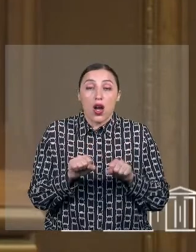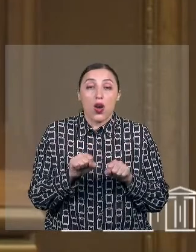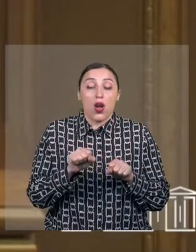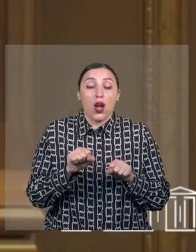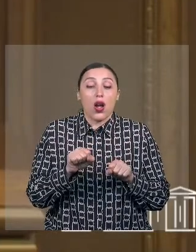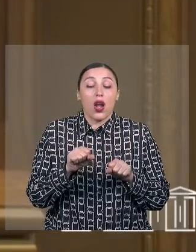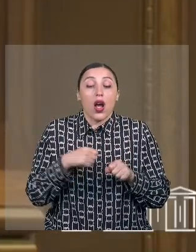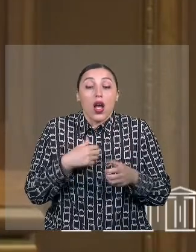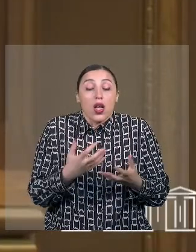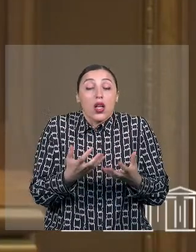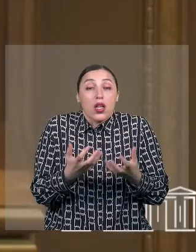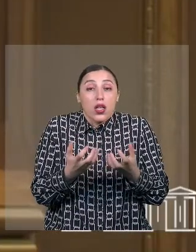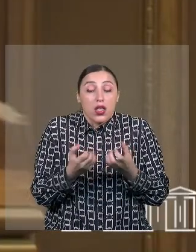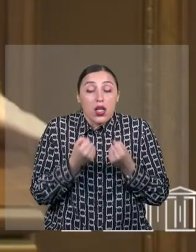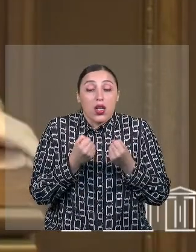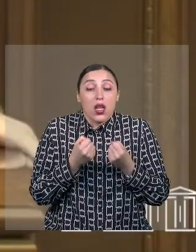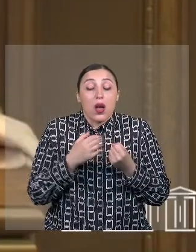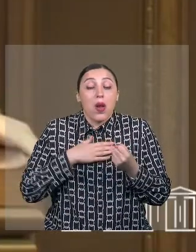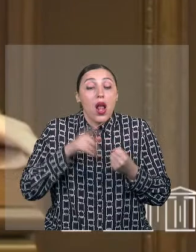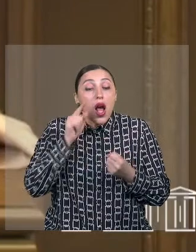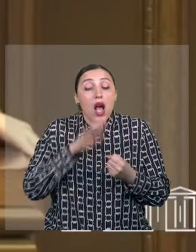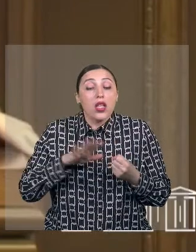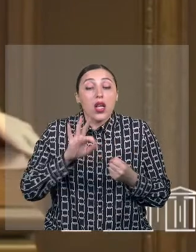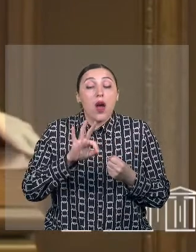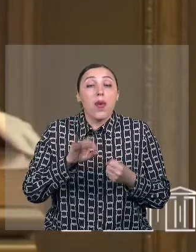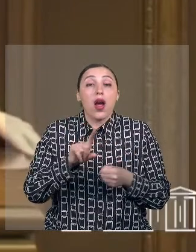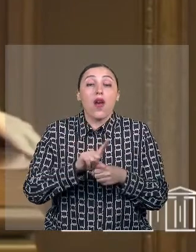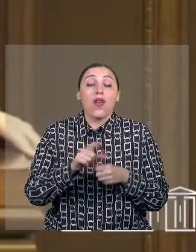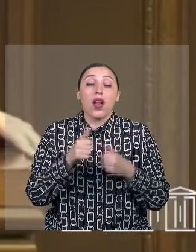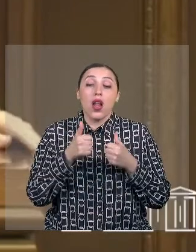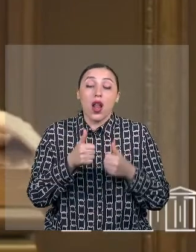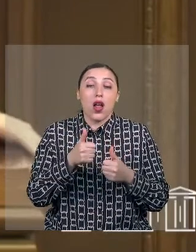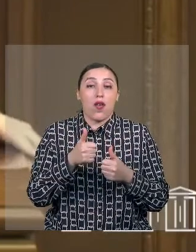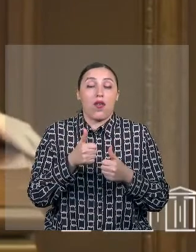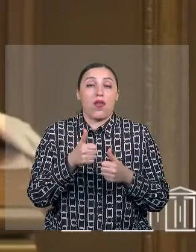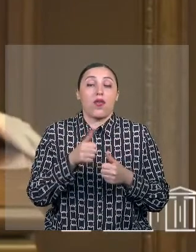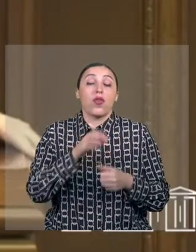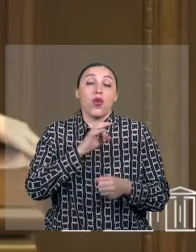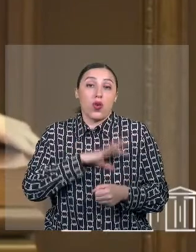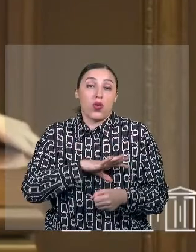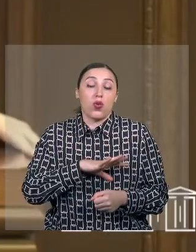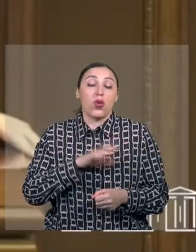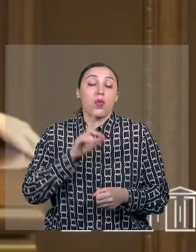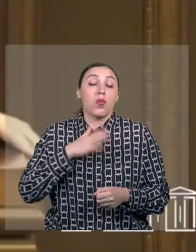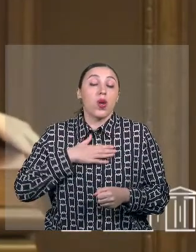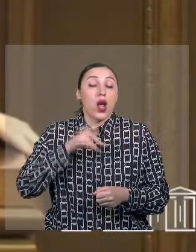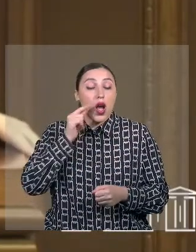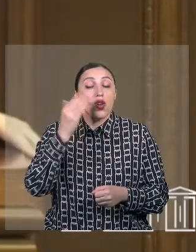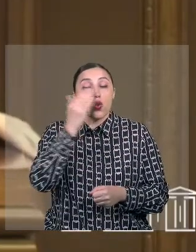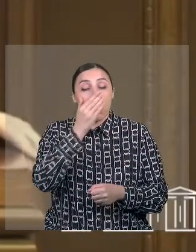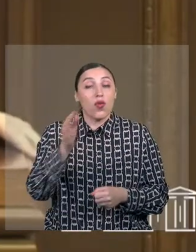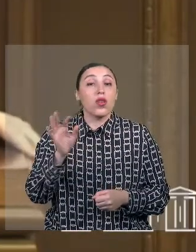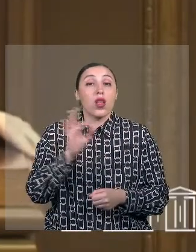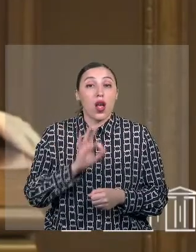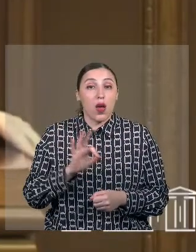լինել Հայաստանի Հանրապետության կամ Հայաստանի Հանրապետության ժողովրդի համար։